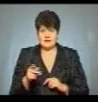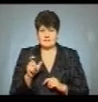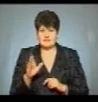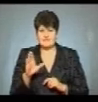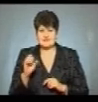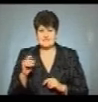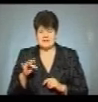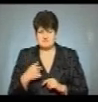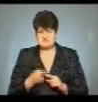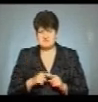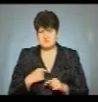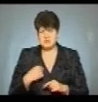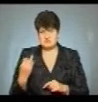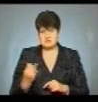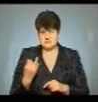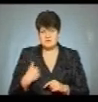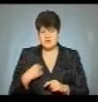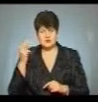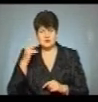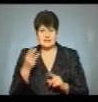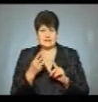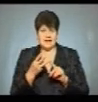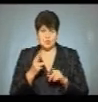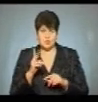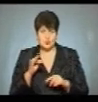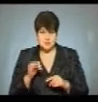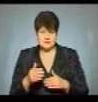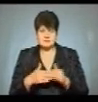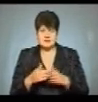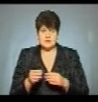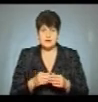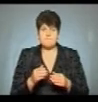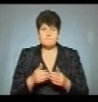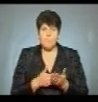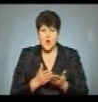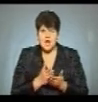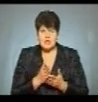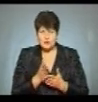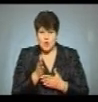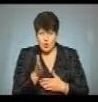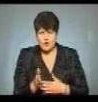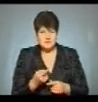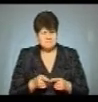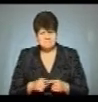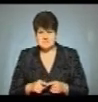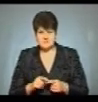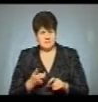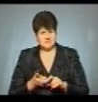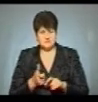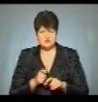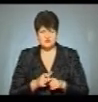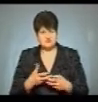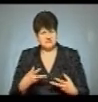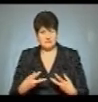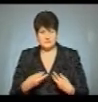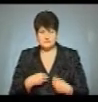мені цікаво. Я студент третього курсу спеціальності політологія, і такі івенти дуже прокачують людину